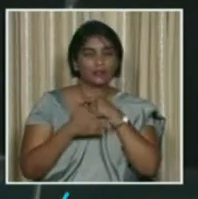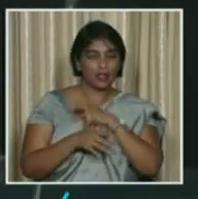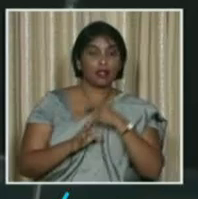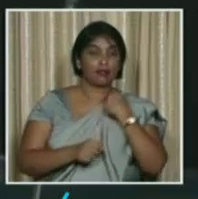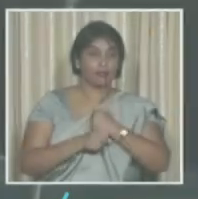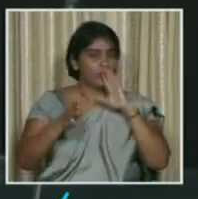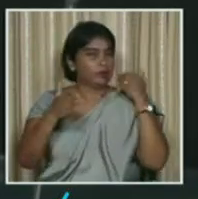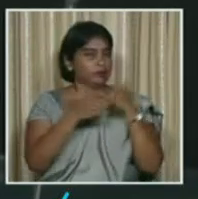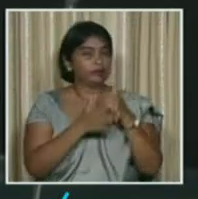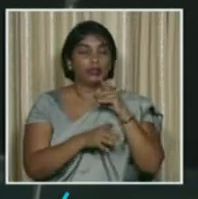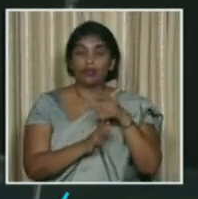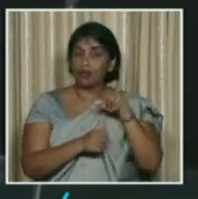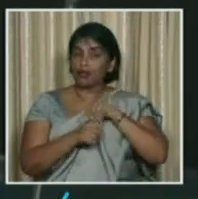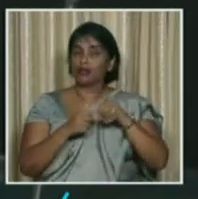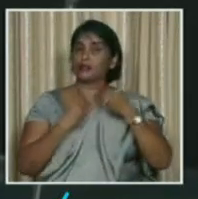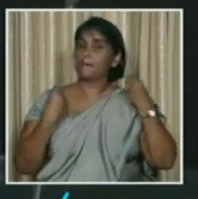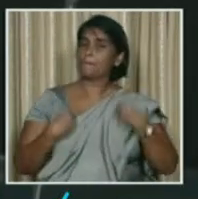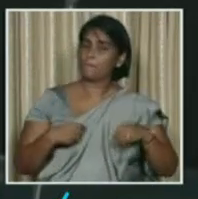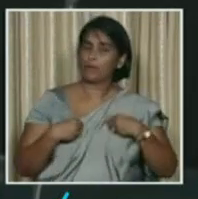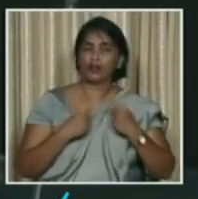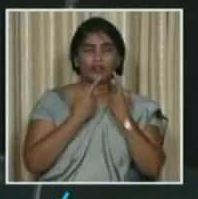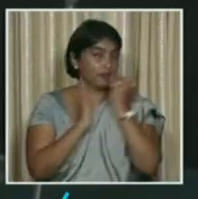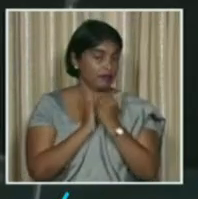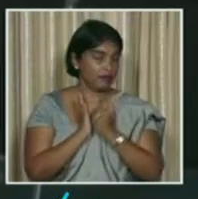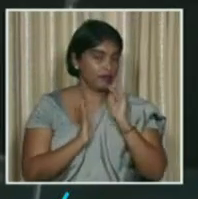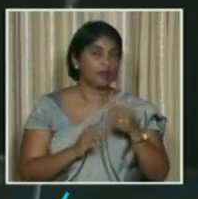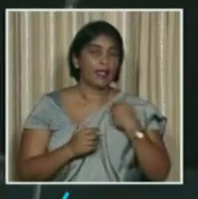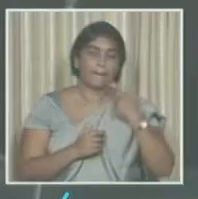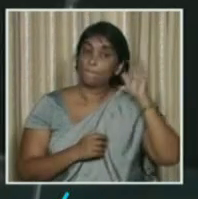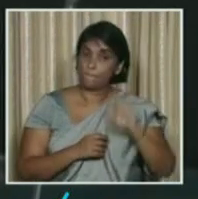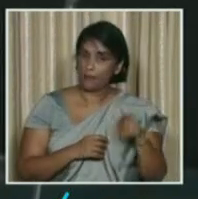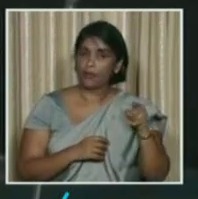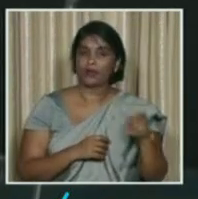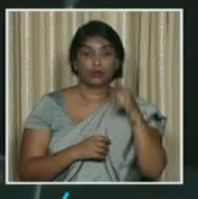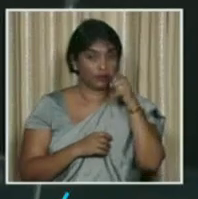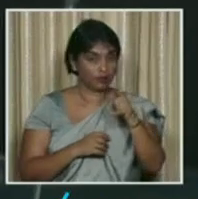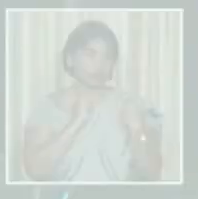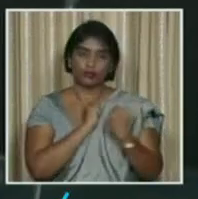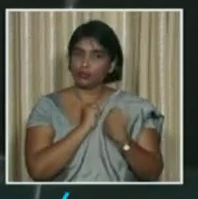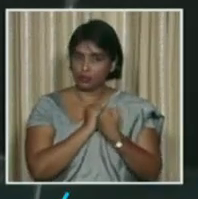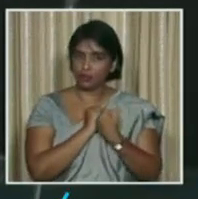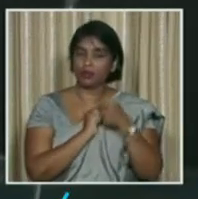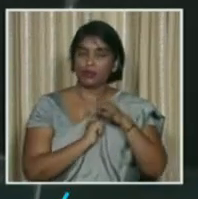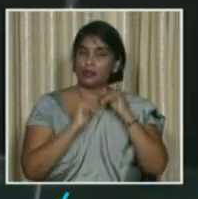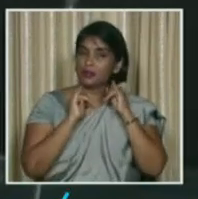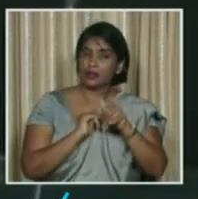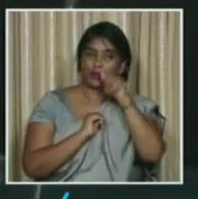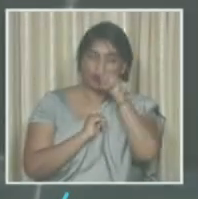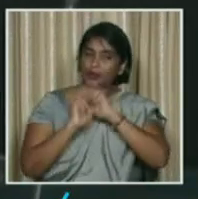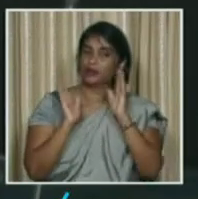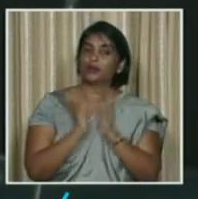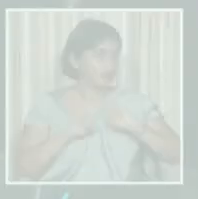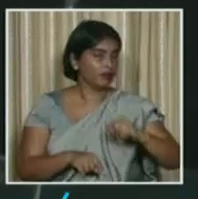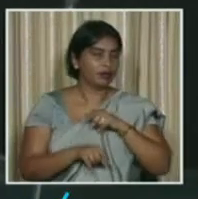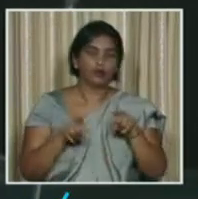රජයන් බිත්තිර හේතු කරලා මේ ආයතන පාඩු කරන්න විවිධ පියවර අරගෙන තියෙනවා. අපි බලාපොරොත්තු වෙනවා ඔබතුමන්ලගේ සහයෝගය ඇතිව මේ දූෂණේ වංචාව කියන